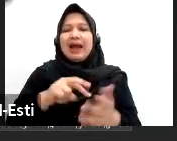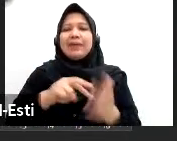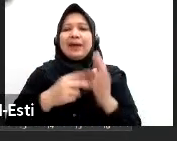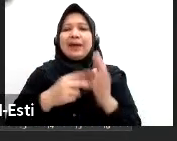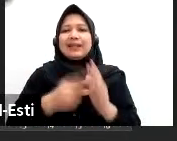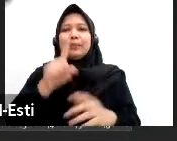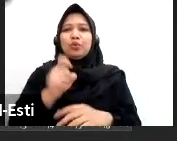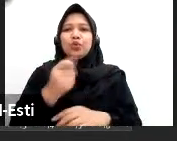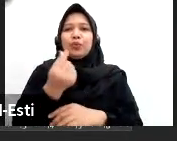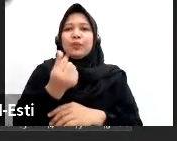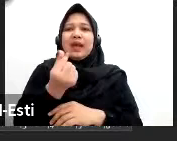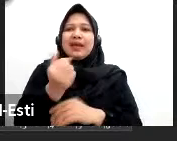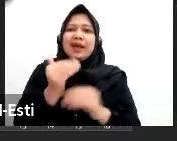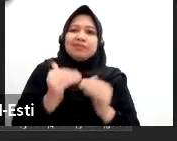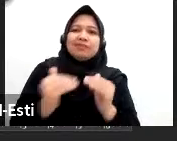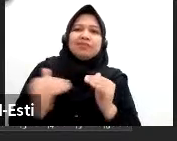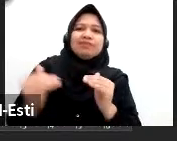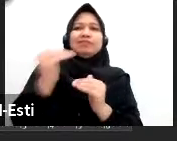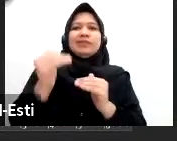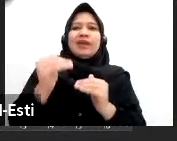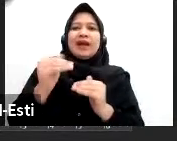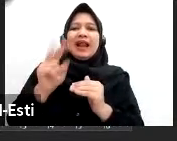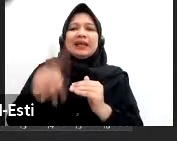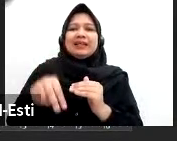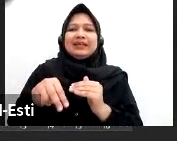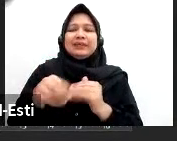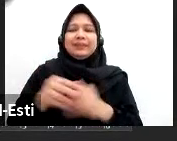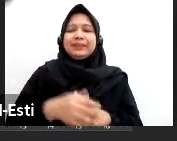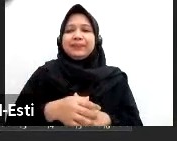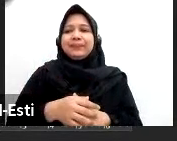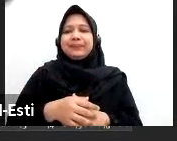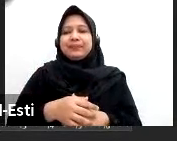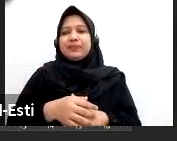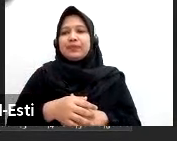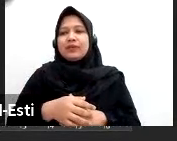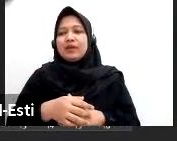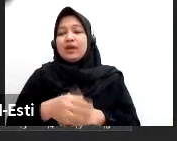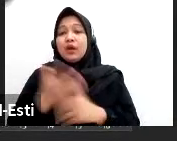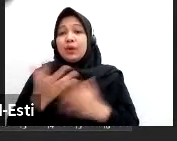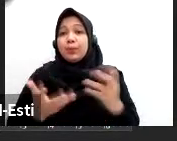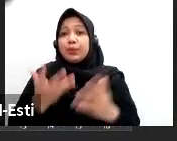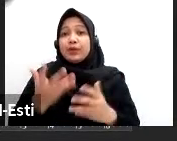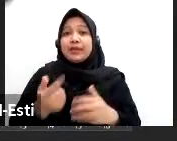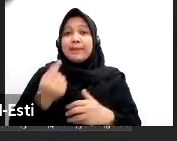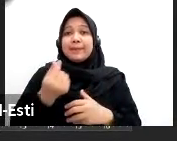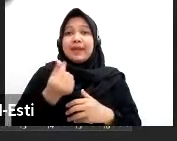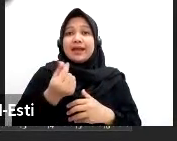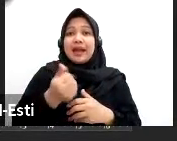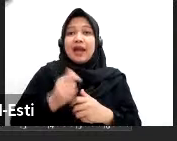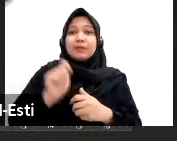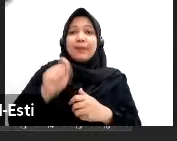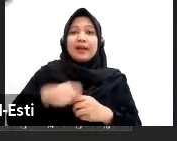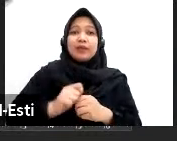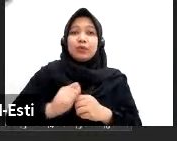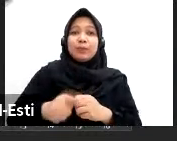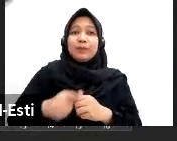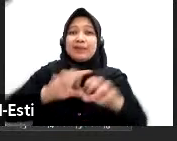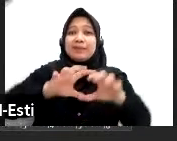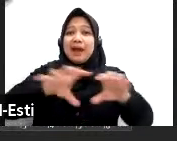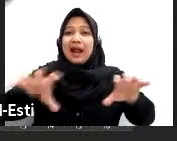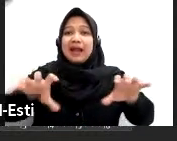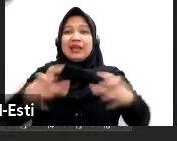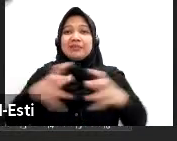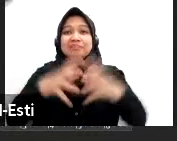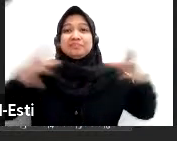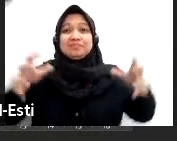tambahan yang sangat besar untuk konsumen mungkin biaya yang mereka keluarkan untuk membeli barang tidak terlalu besar tapi